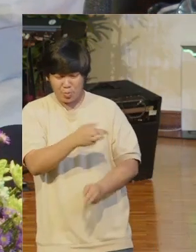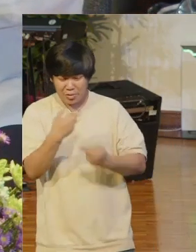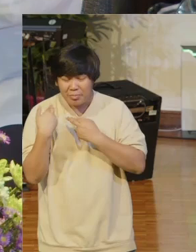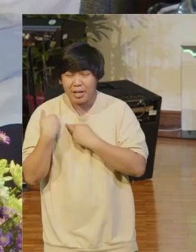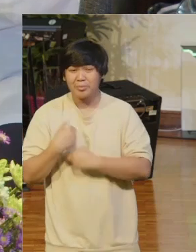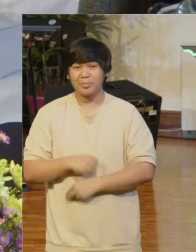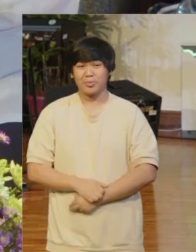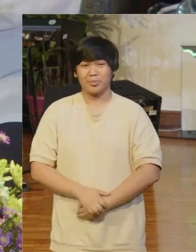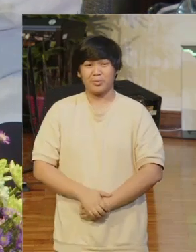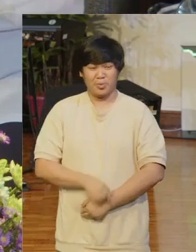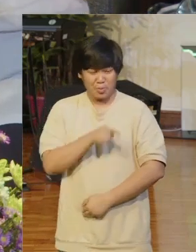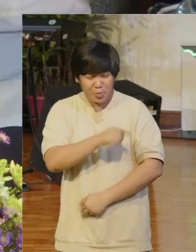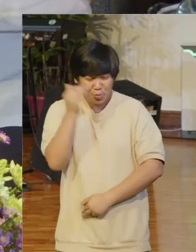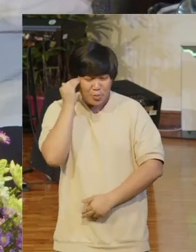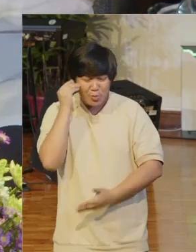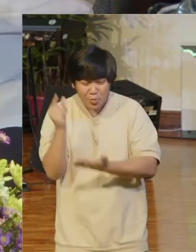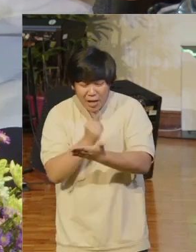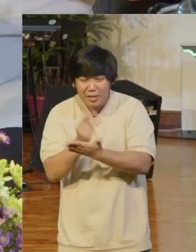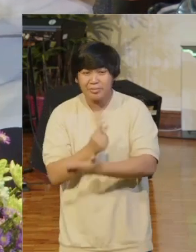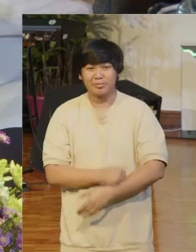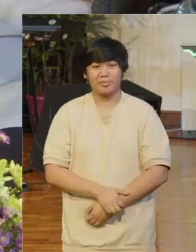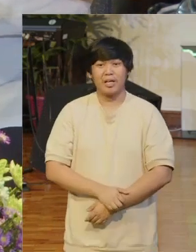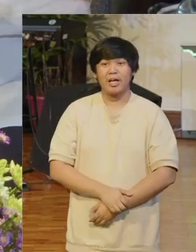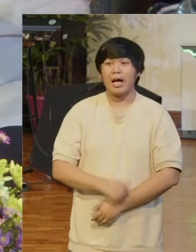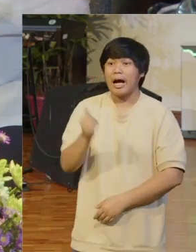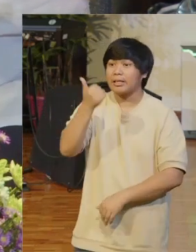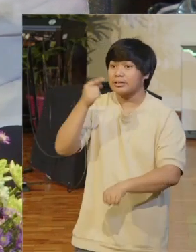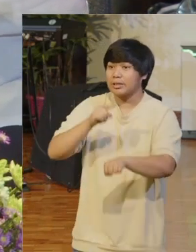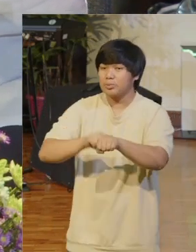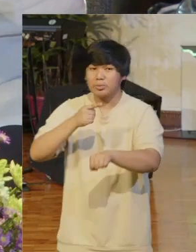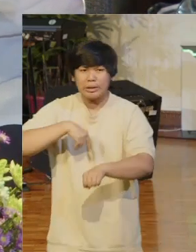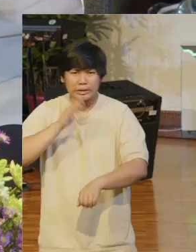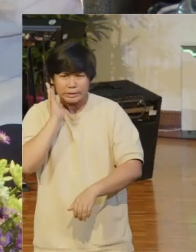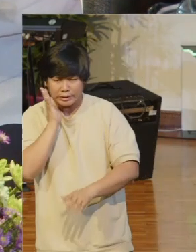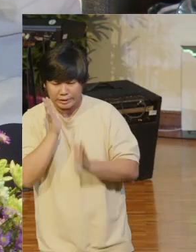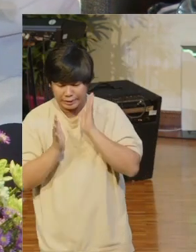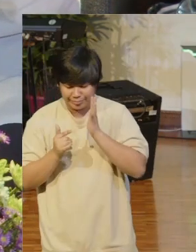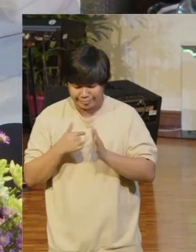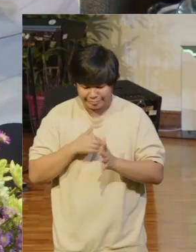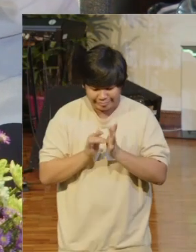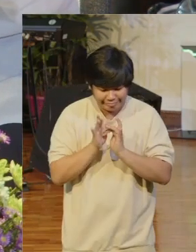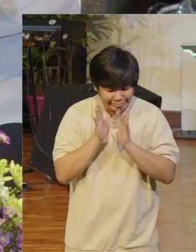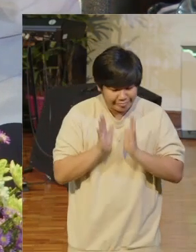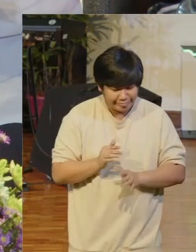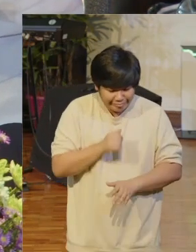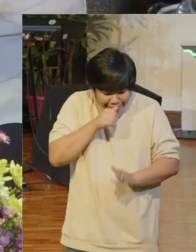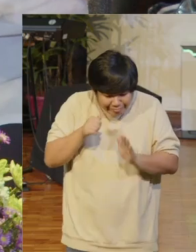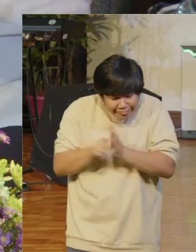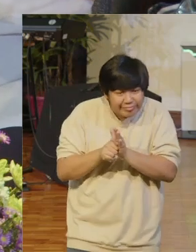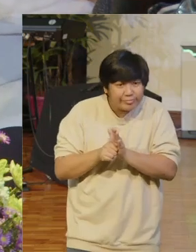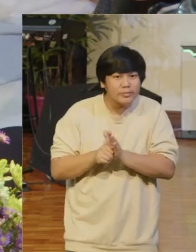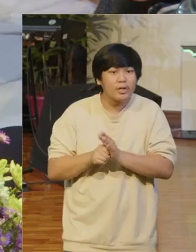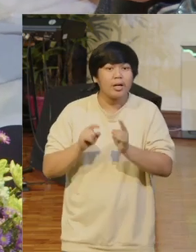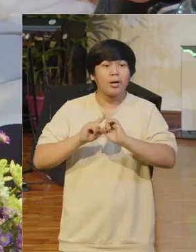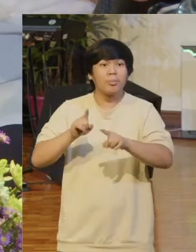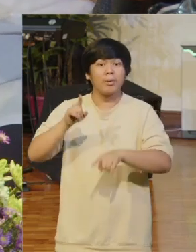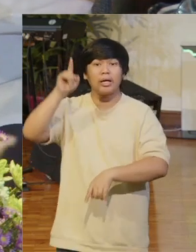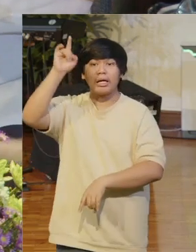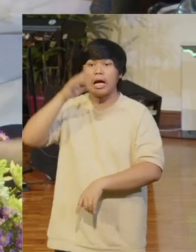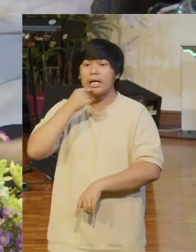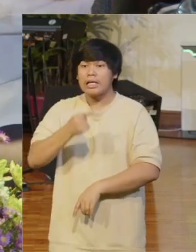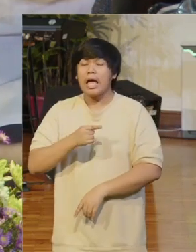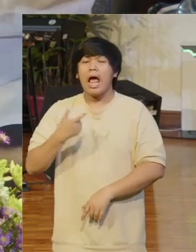not ashamed of the gospel. Kung minsan, ashamed po tayo eh. For it is the power of God for salvation to